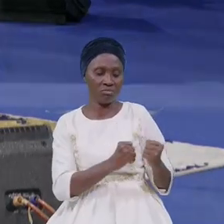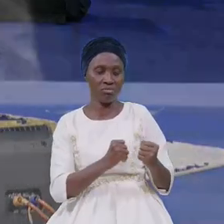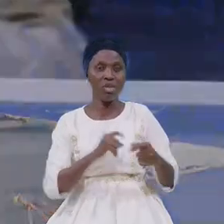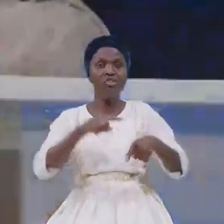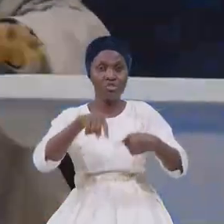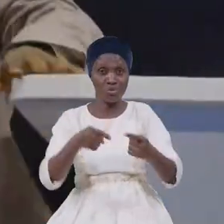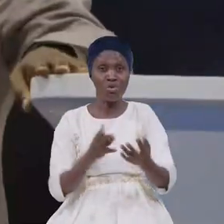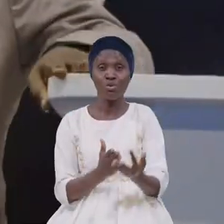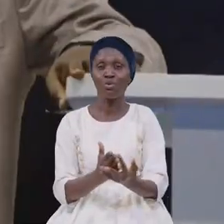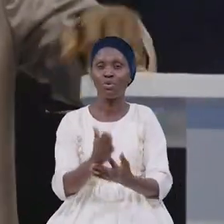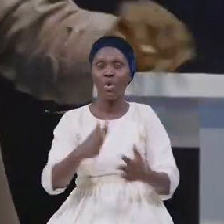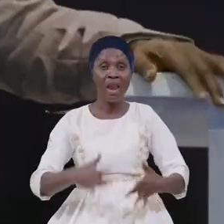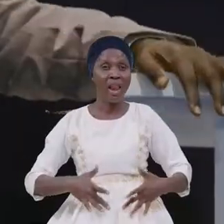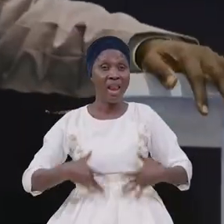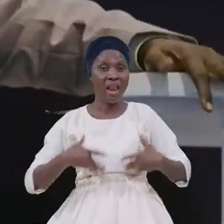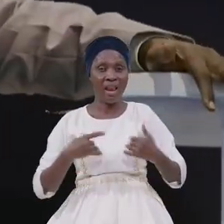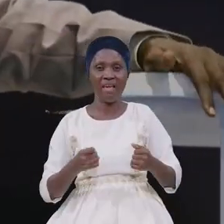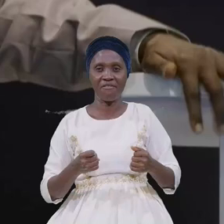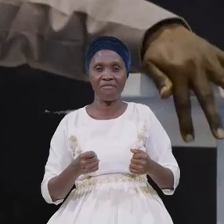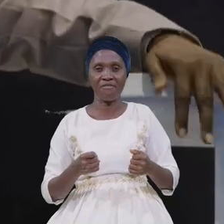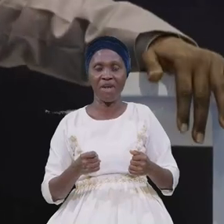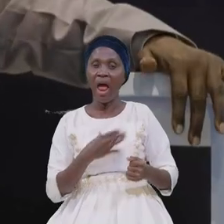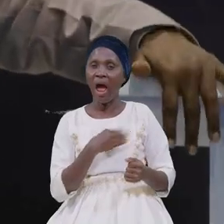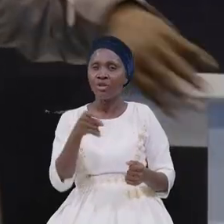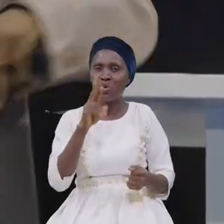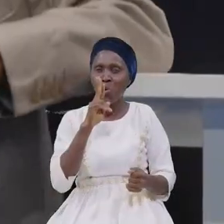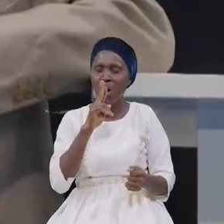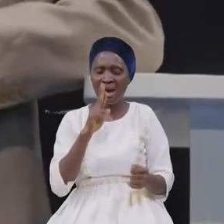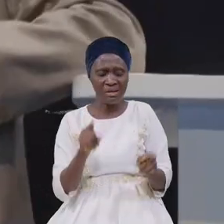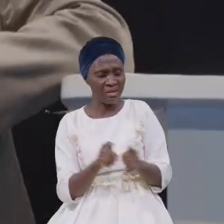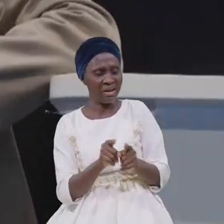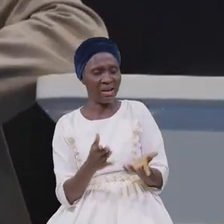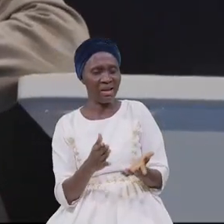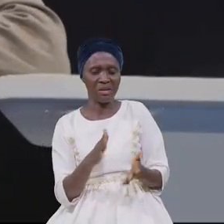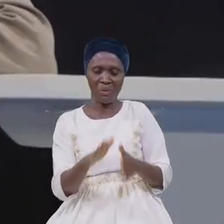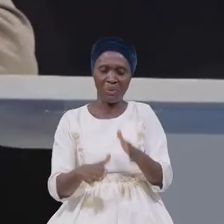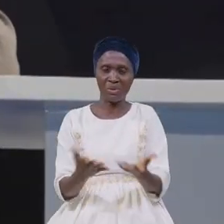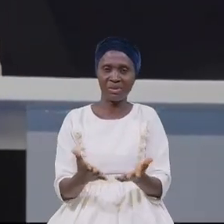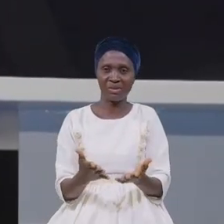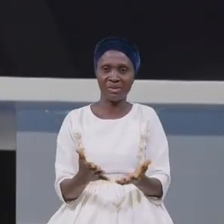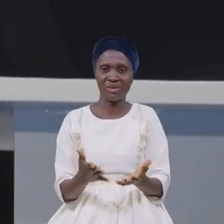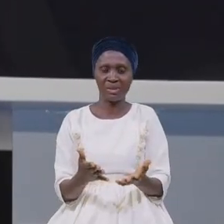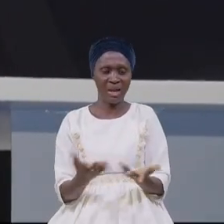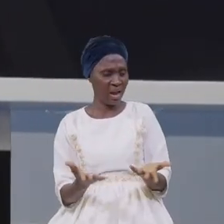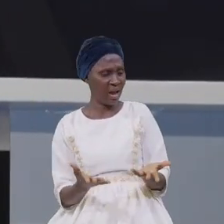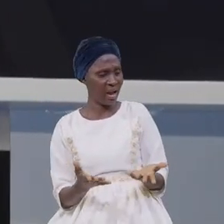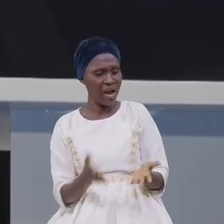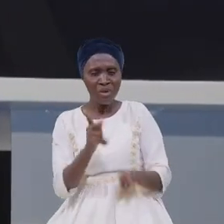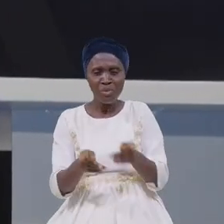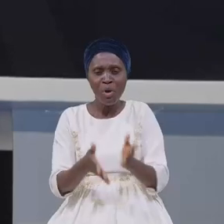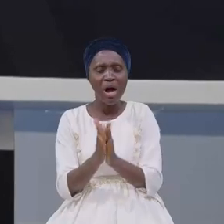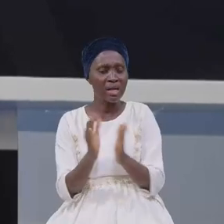parcourir cette vie en marchant sur les eaux. N'avez-vous pas de